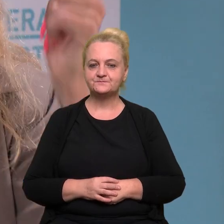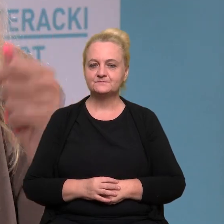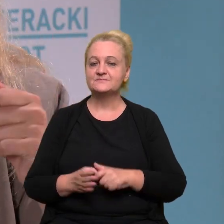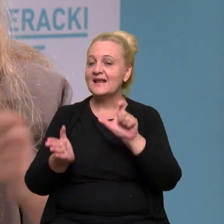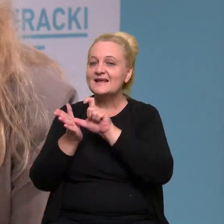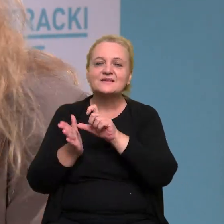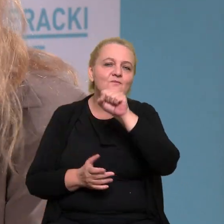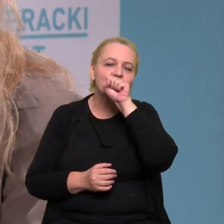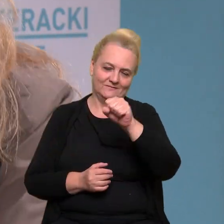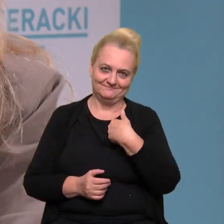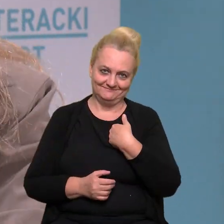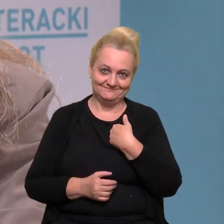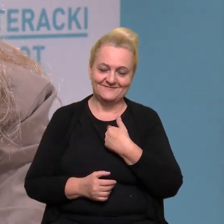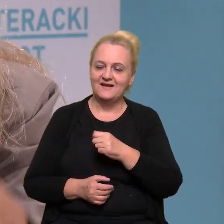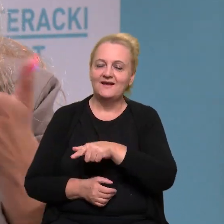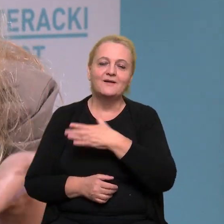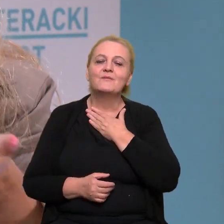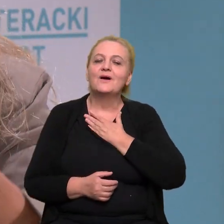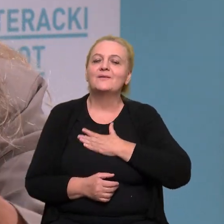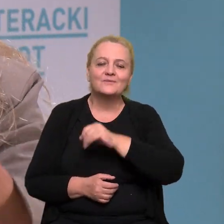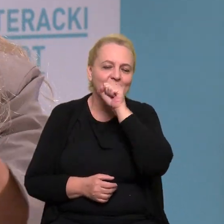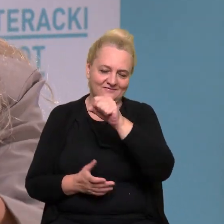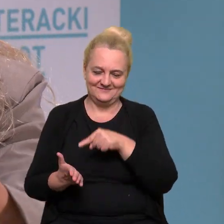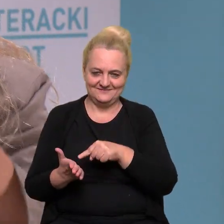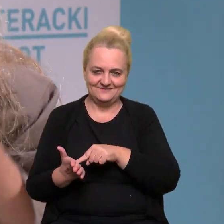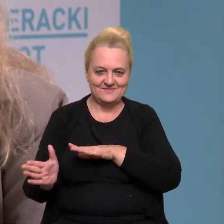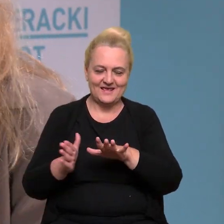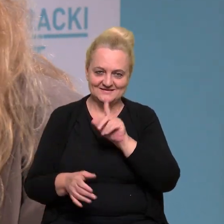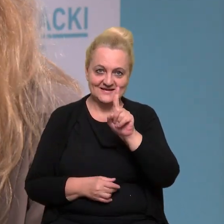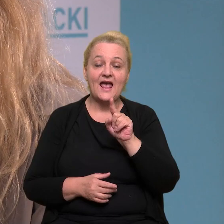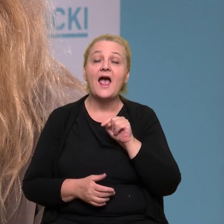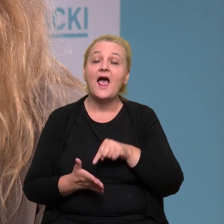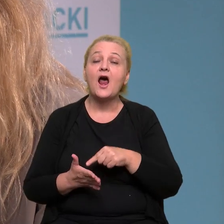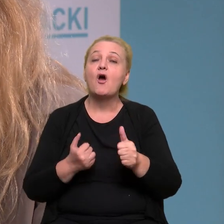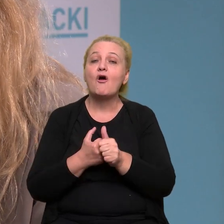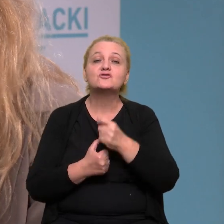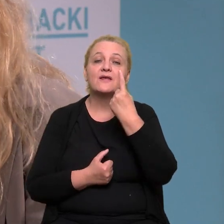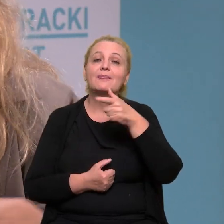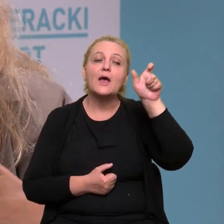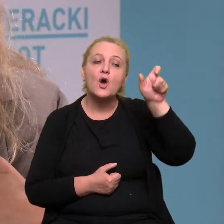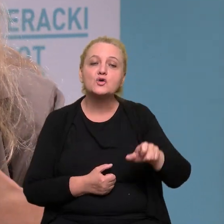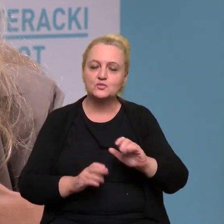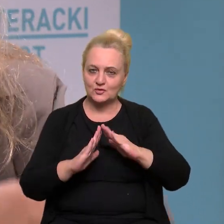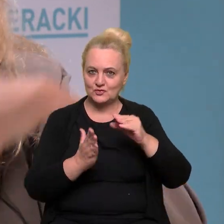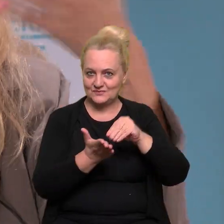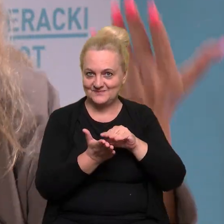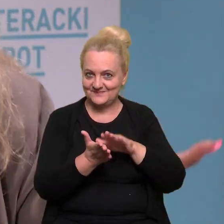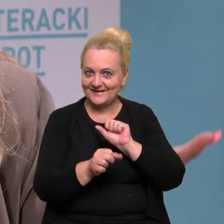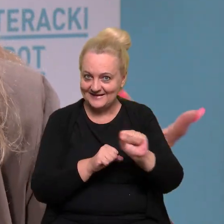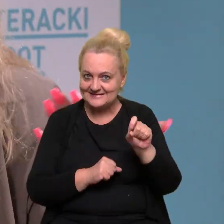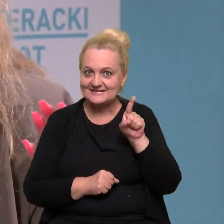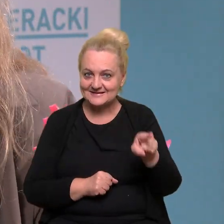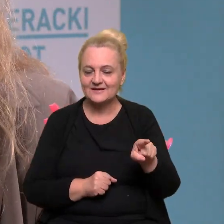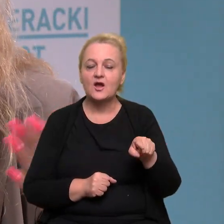Kocham Instagrama, to jest mój ulubiony, ale tu chodzi o jedną postać z książki.